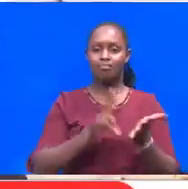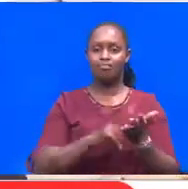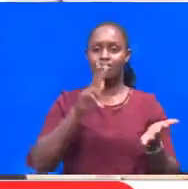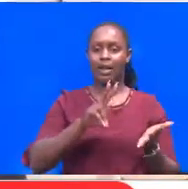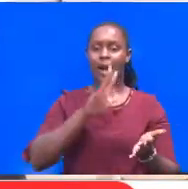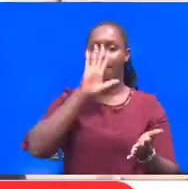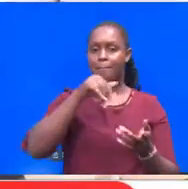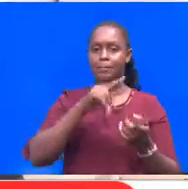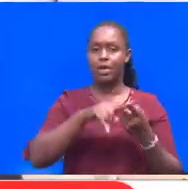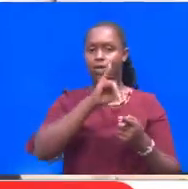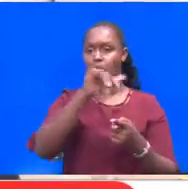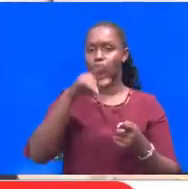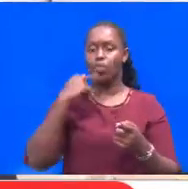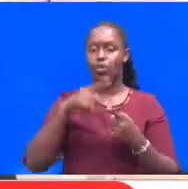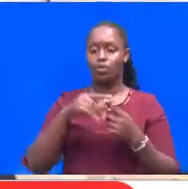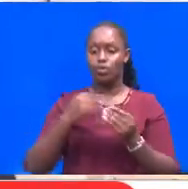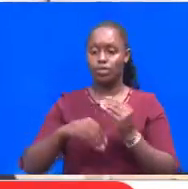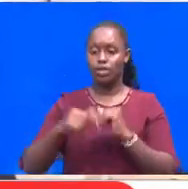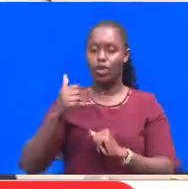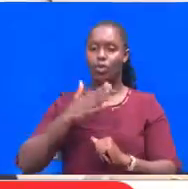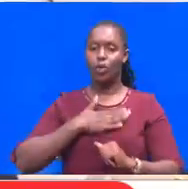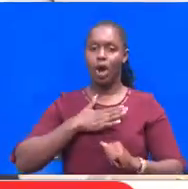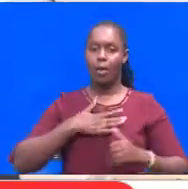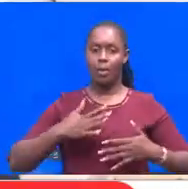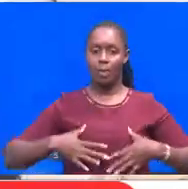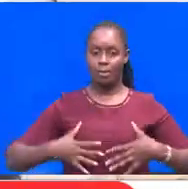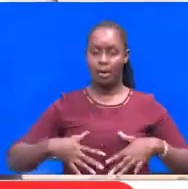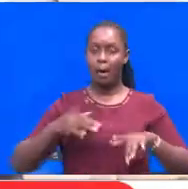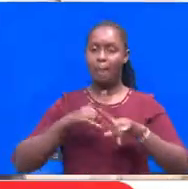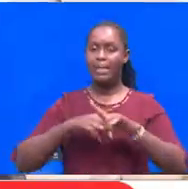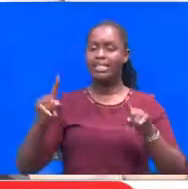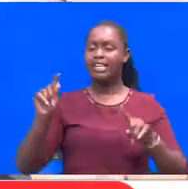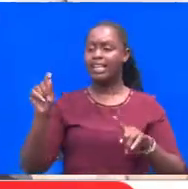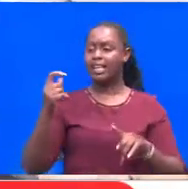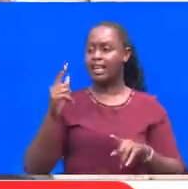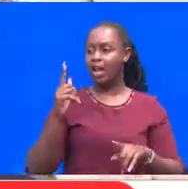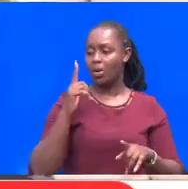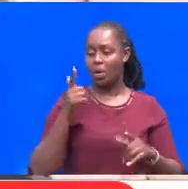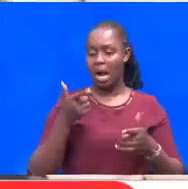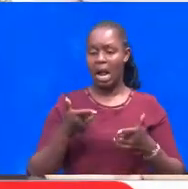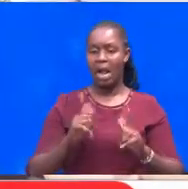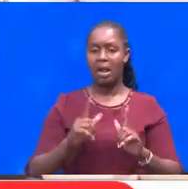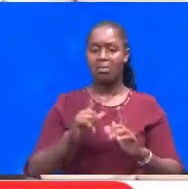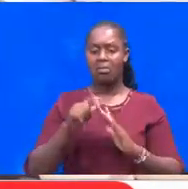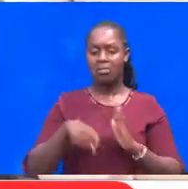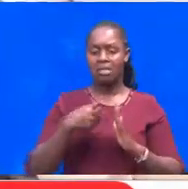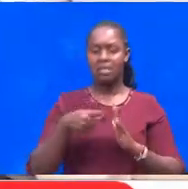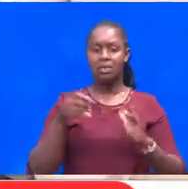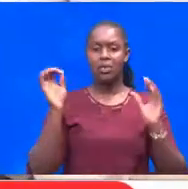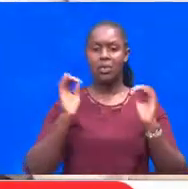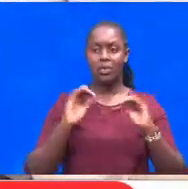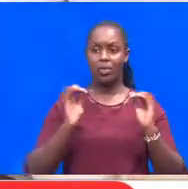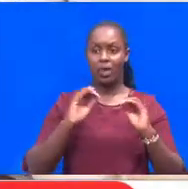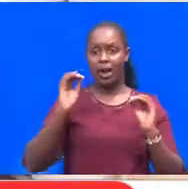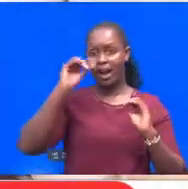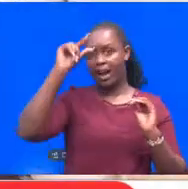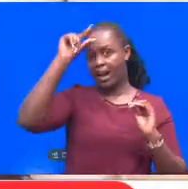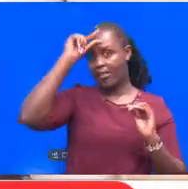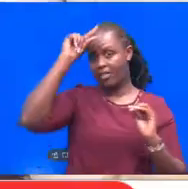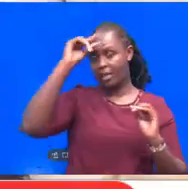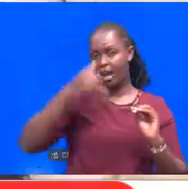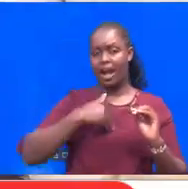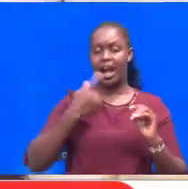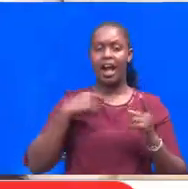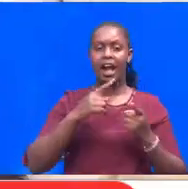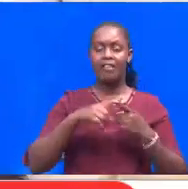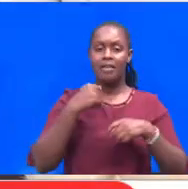kusia watu wetu. So lakini sheria ya Kenya hairuhusu loto machine kuingia hapa Kenya. Serikali ya Kenya imeweka mikakati kusuia loto